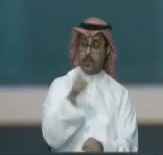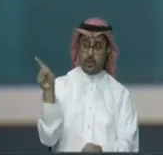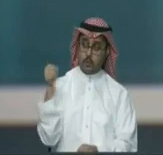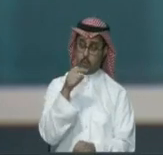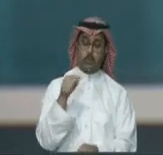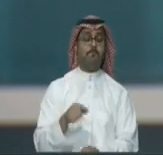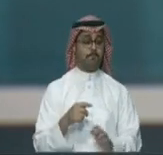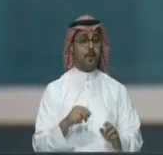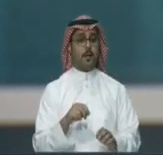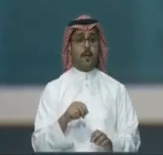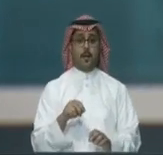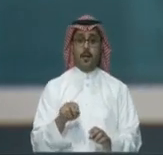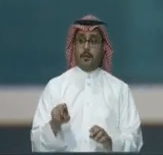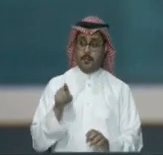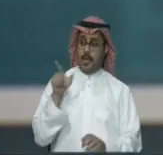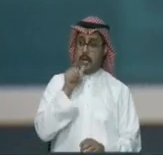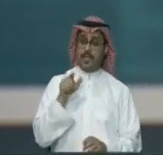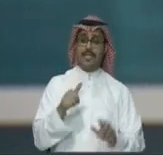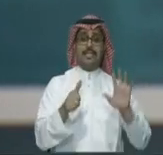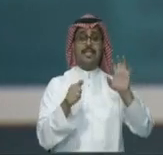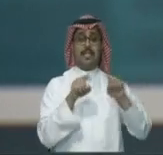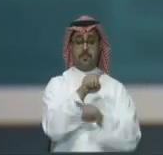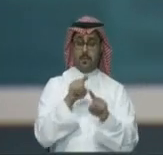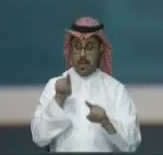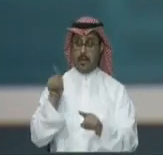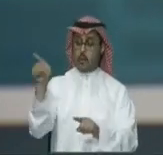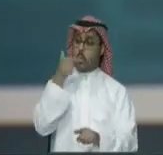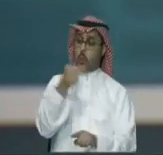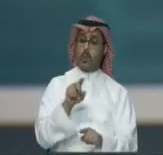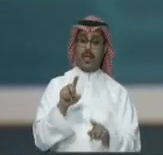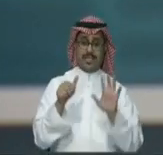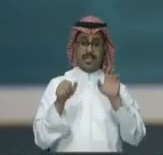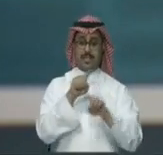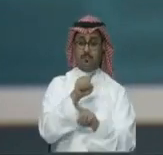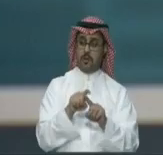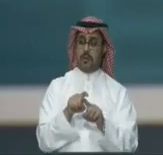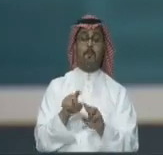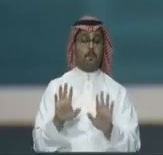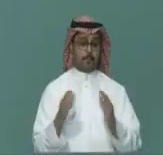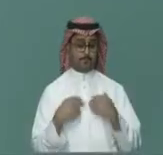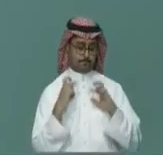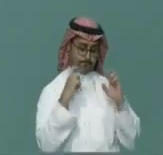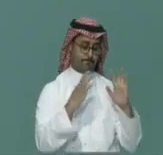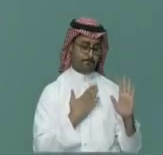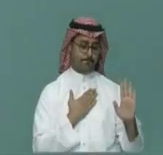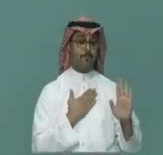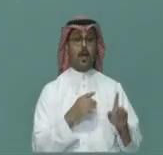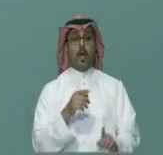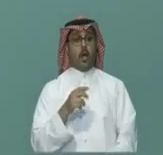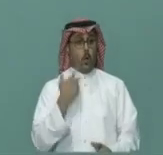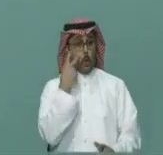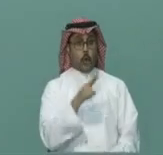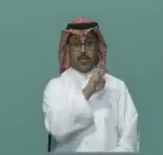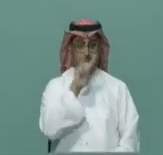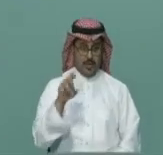لا شك، لأنه هذا من أنت قلت حققت 60%. نعم. لله الحمد والمنة، تنفذ رؤية الدولة وتحظى